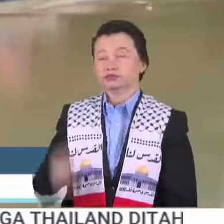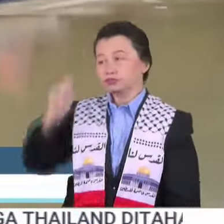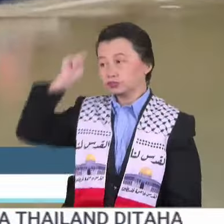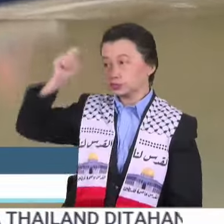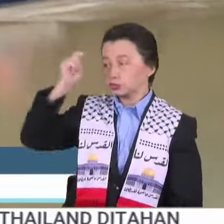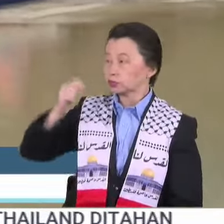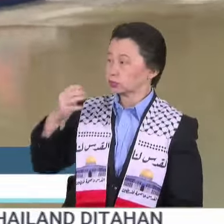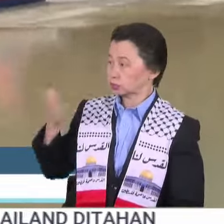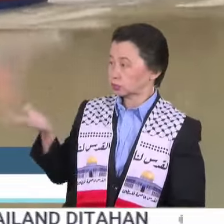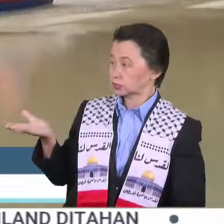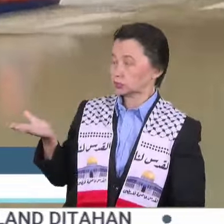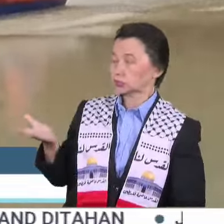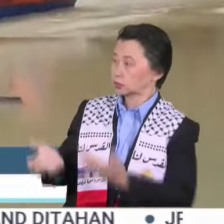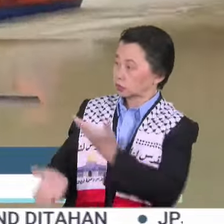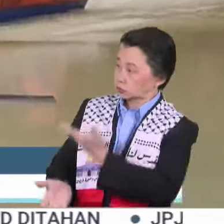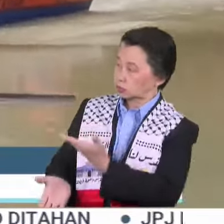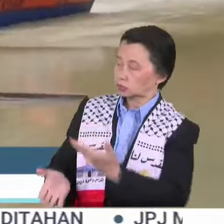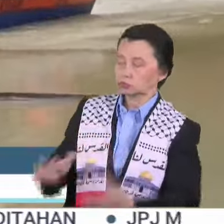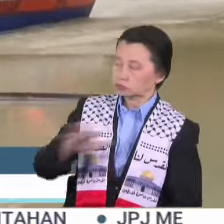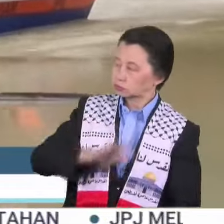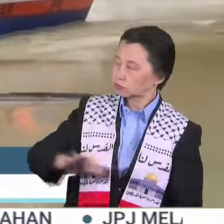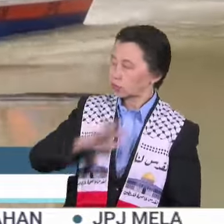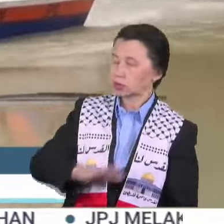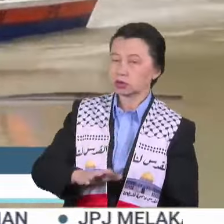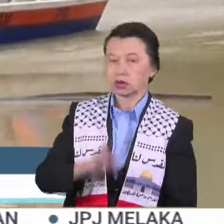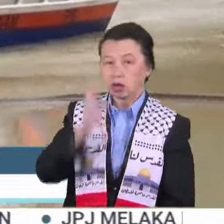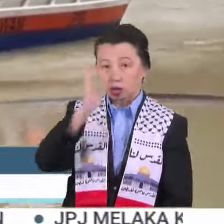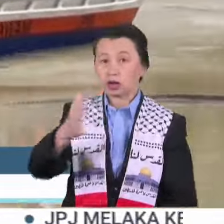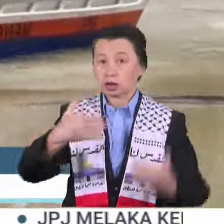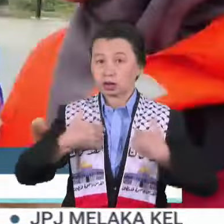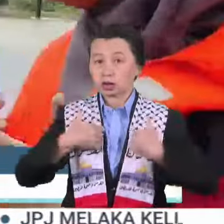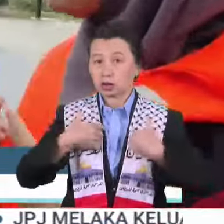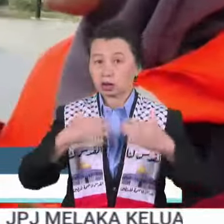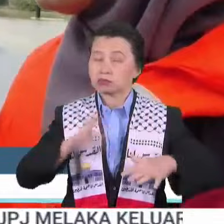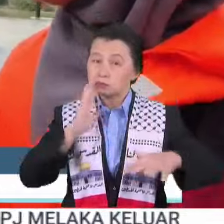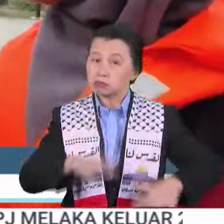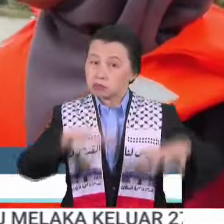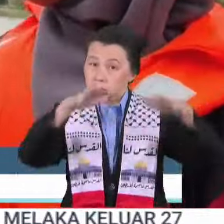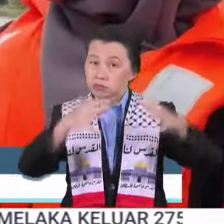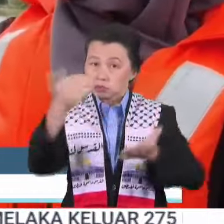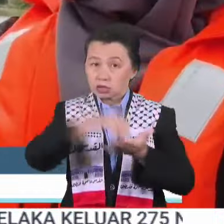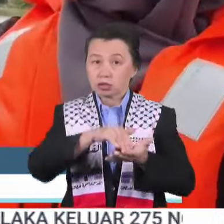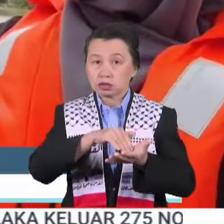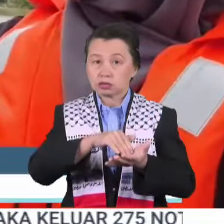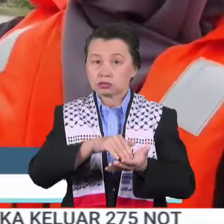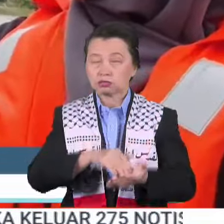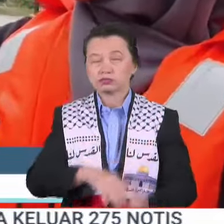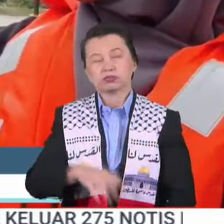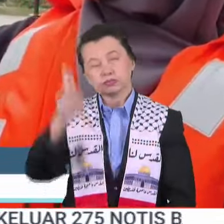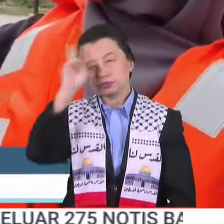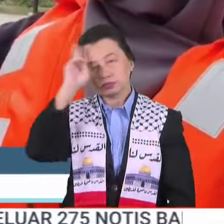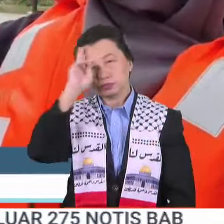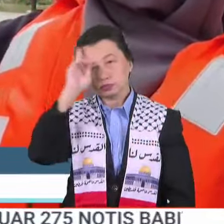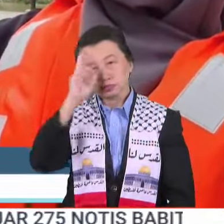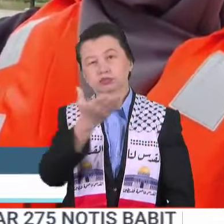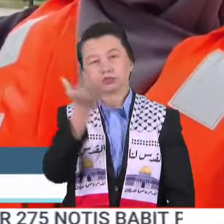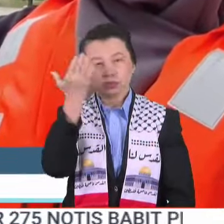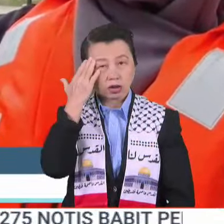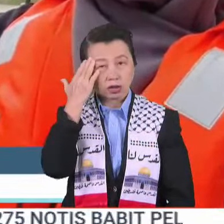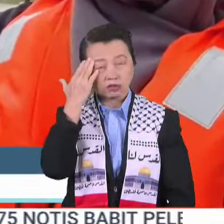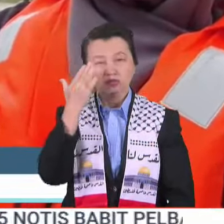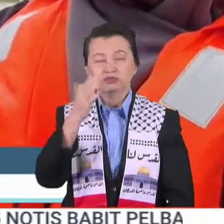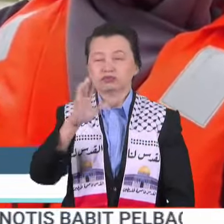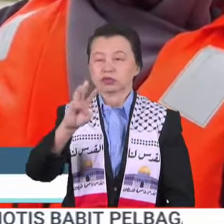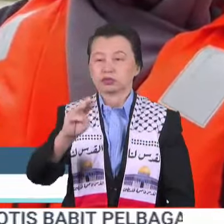Tuan, di pihak tuan sendiri, tuan menjangkakan akan ada gelombang seterusnya atau tidak sebenarnya tuan? Okey, seperti yang kita sedia maklum,